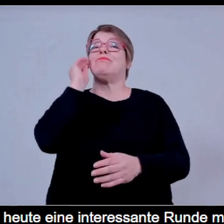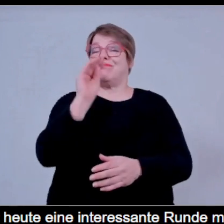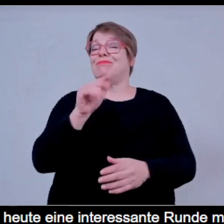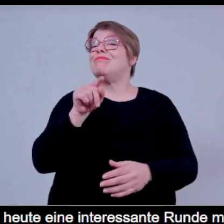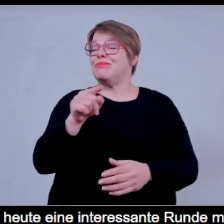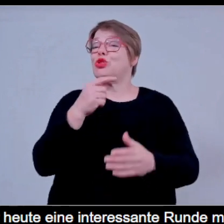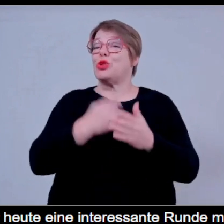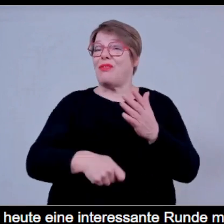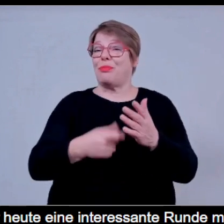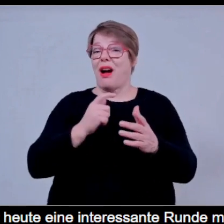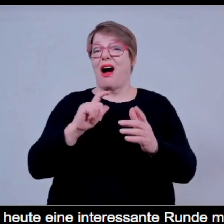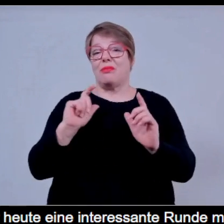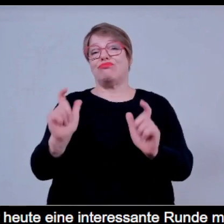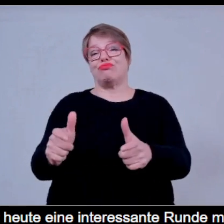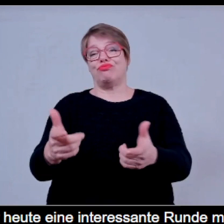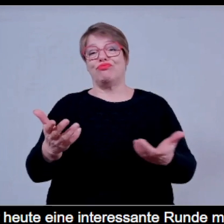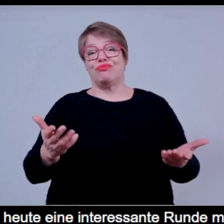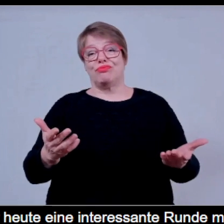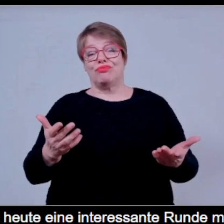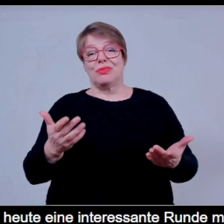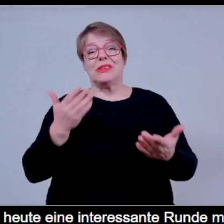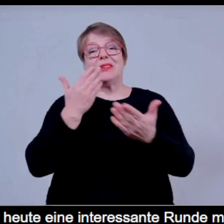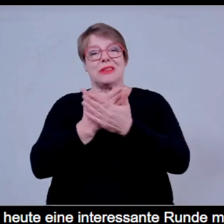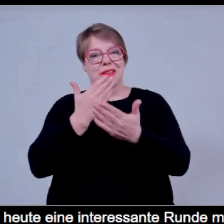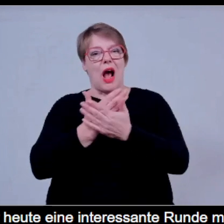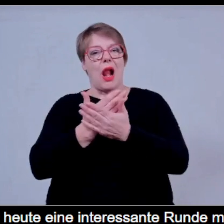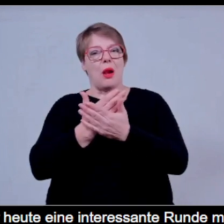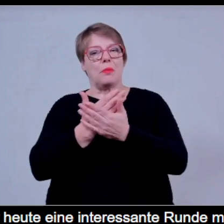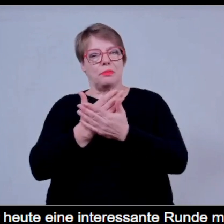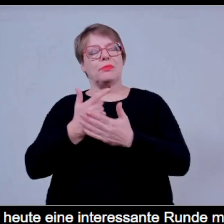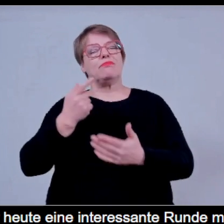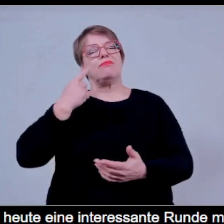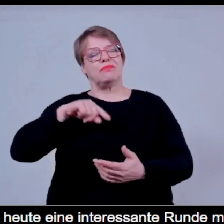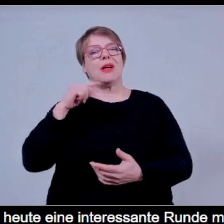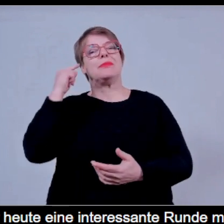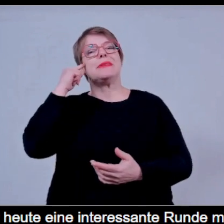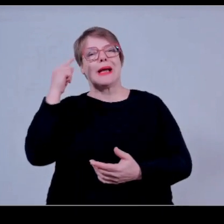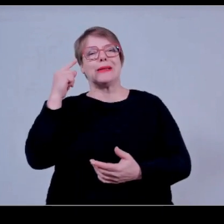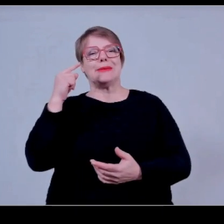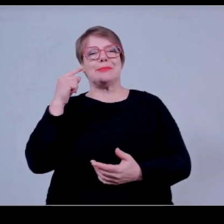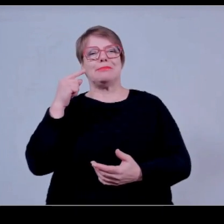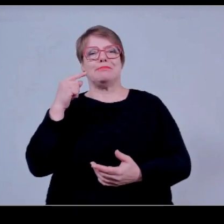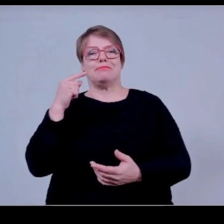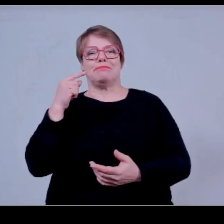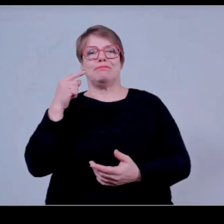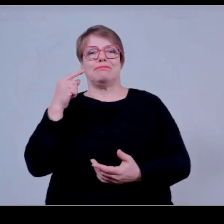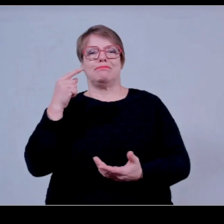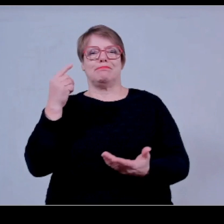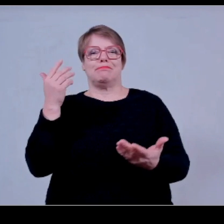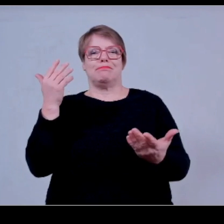vorsorglich als Demonstration eingestuft hat und zwar sogar entgegen dem ausdrücklichen Wunsch der